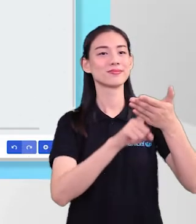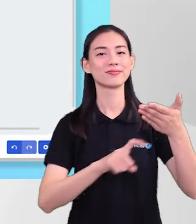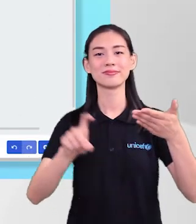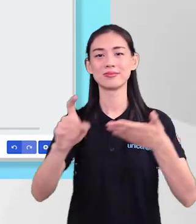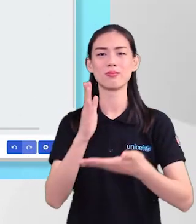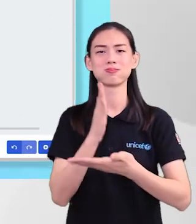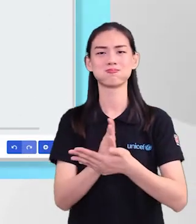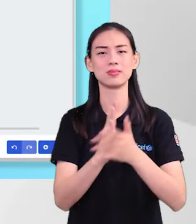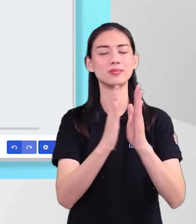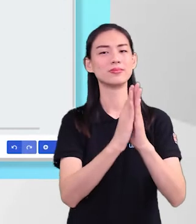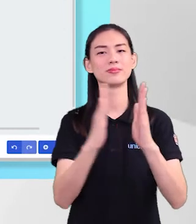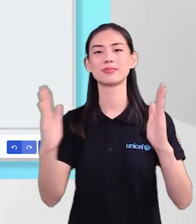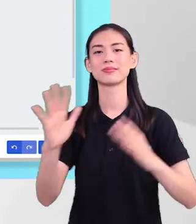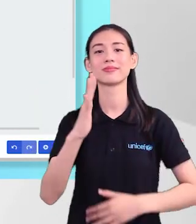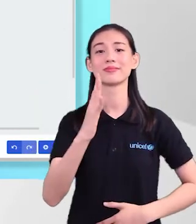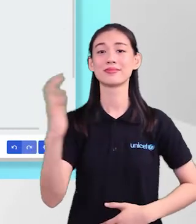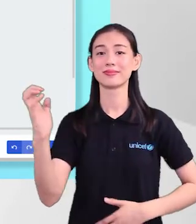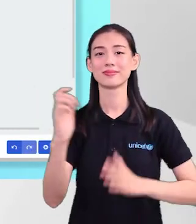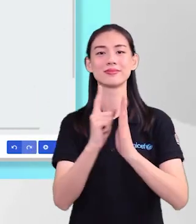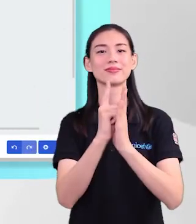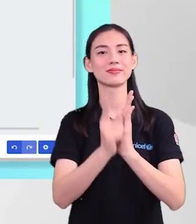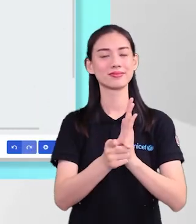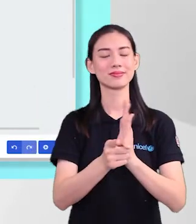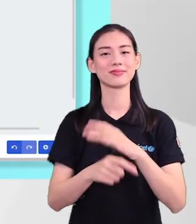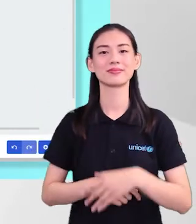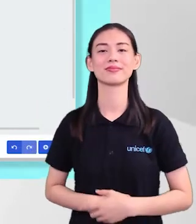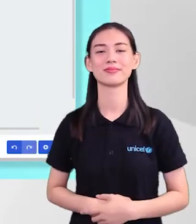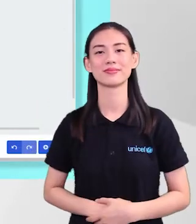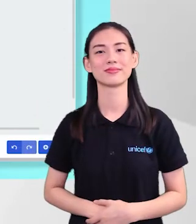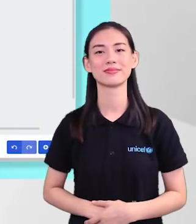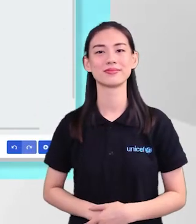Gunakan blok pause 500 milisaat.